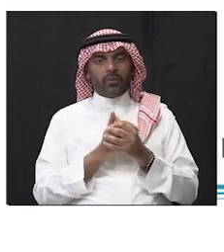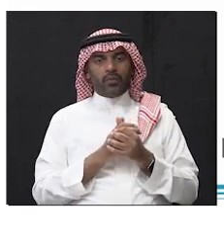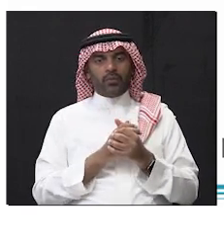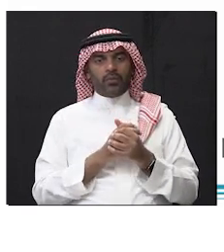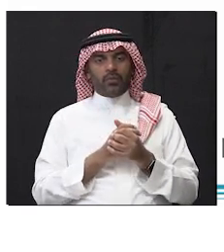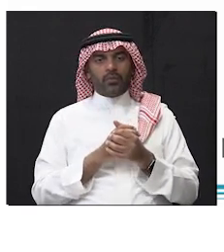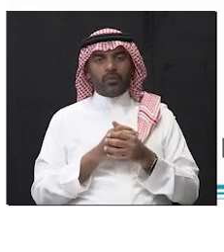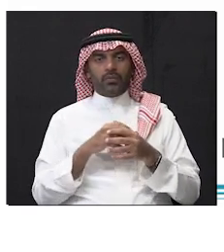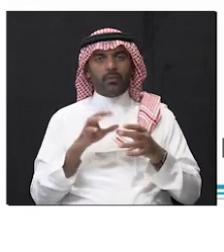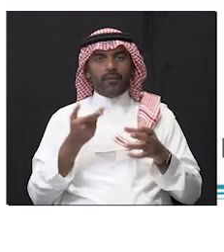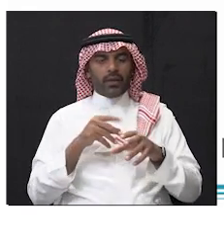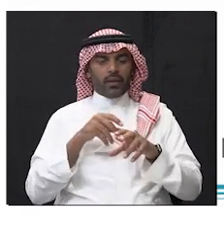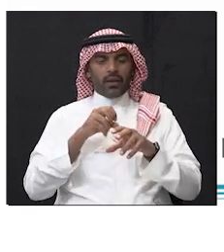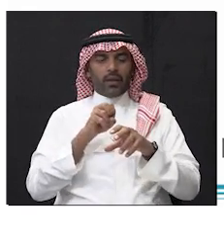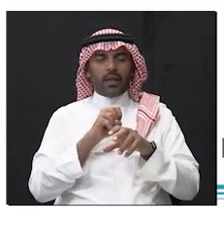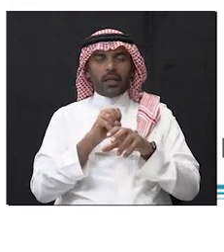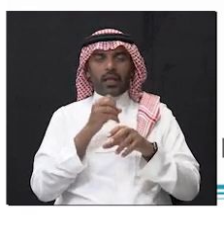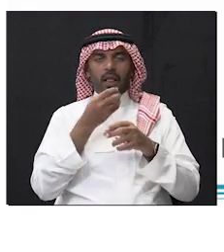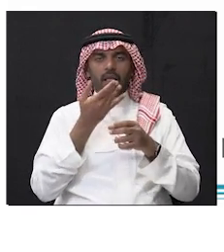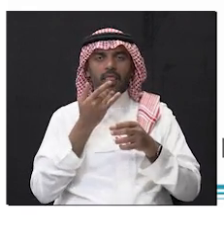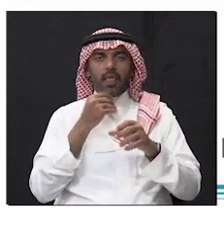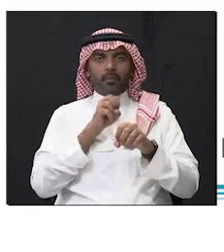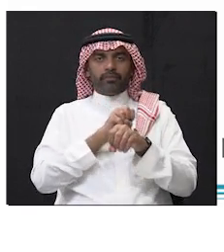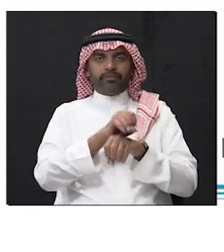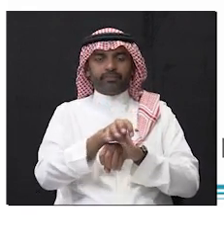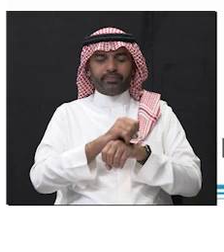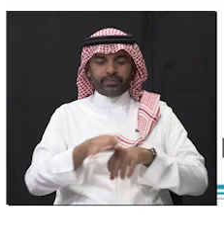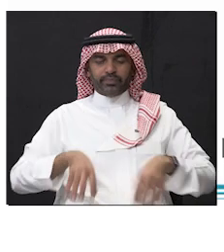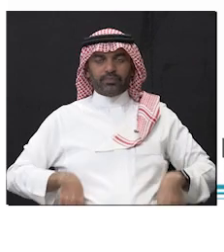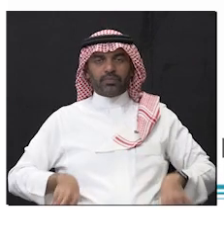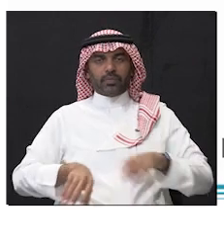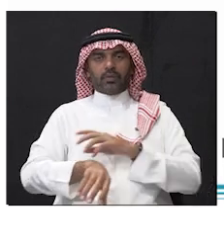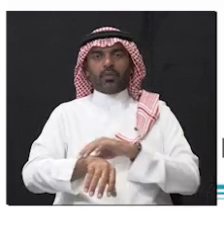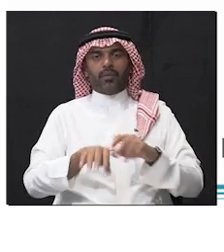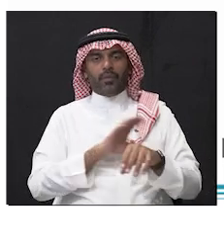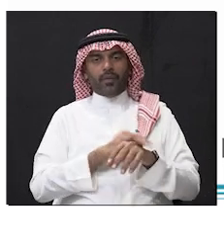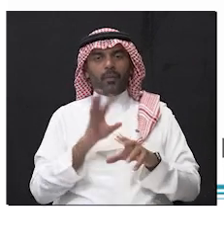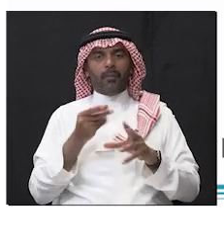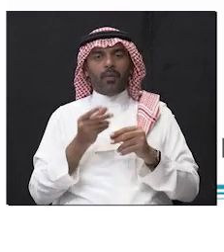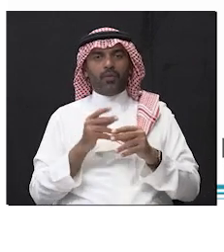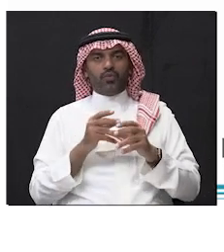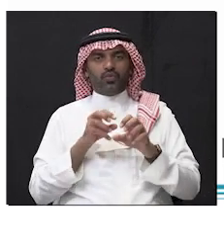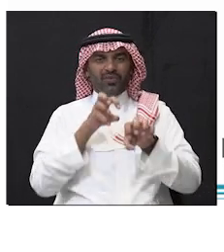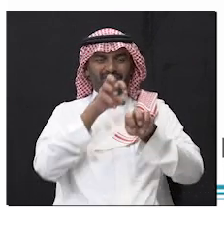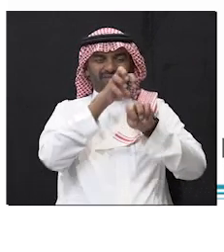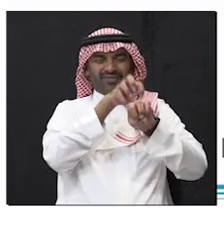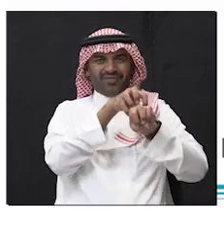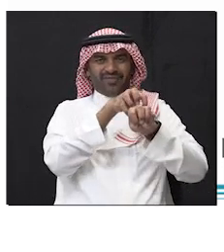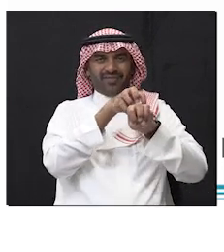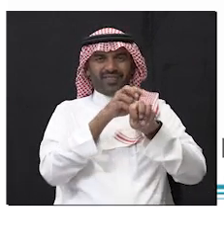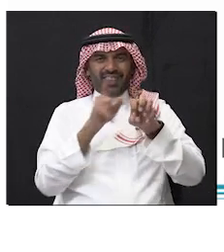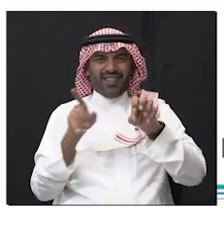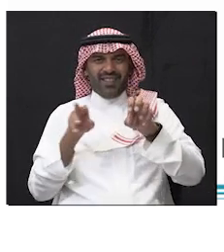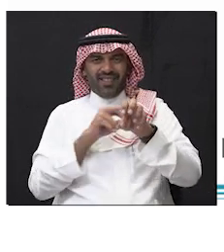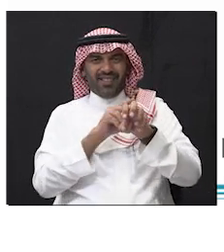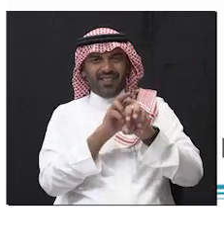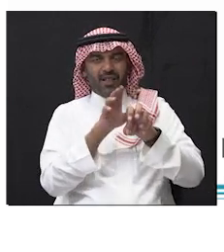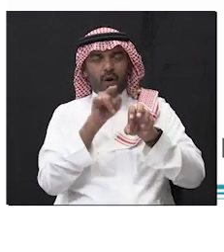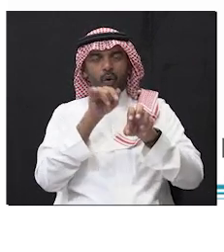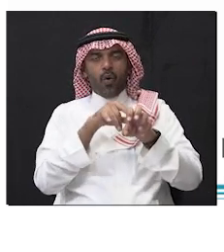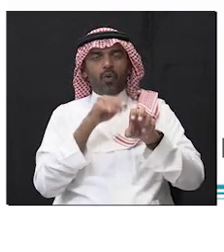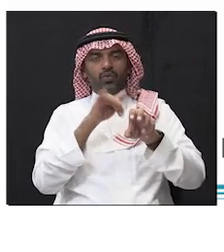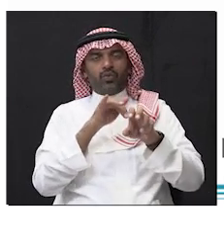حول الأعضاء مباشرة، وهذا موجود في الحلزون والمحار. إذن الجهاز